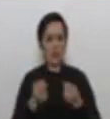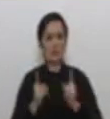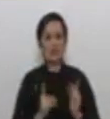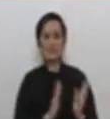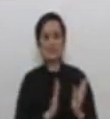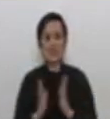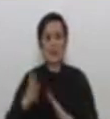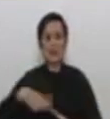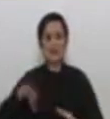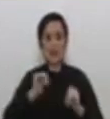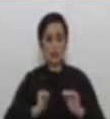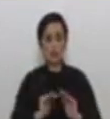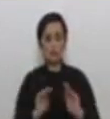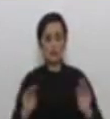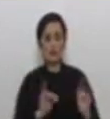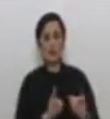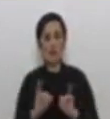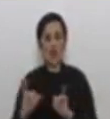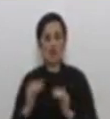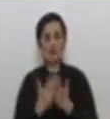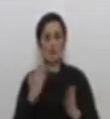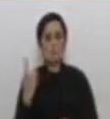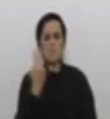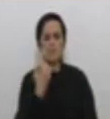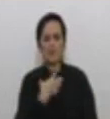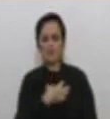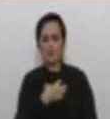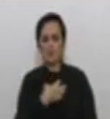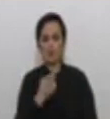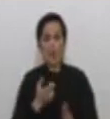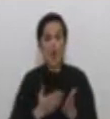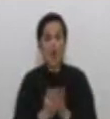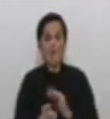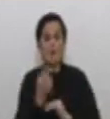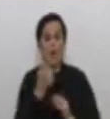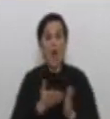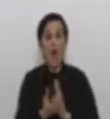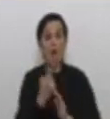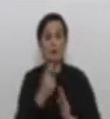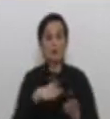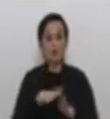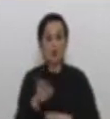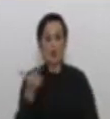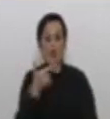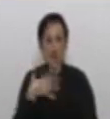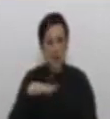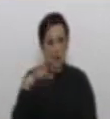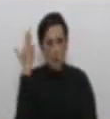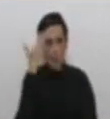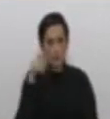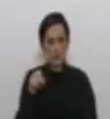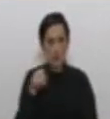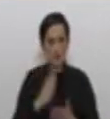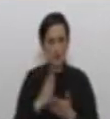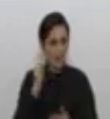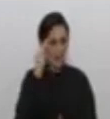და ქვეყნის მშვიდობიანი განვითარება არის უმნიშვნელოვანესი ამოცანა და ამ ამოცანების შესრულების გარანტად სწორედ ქართული ოცნება